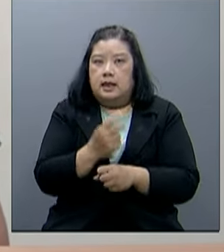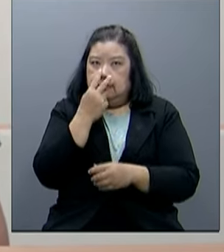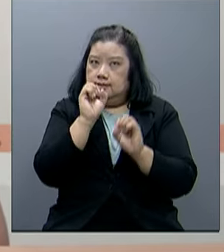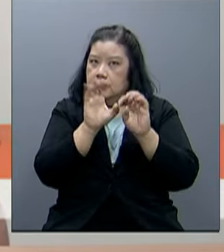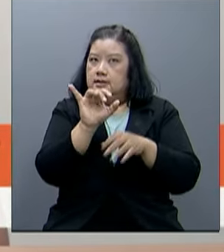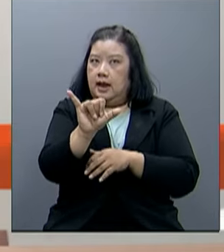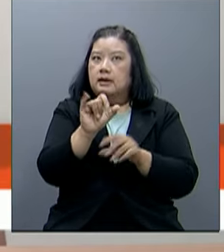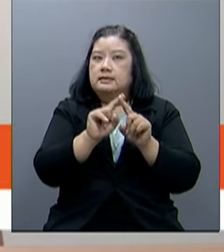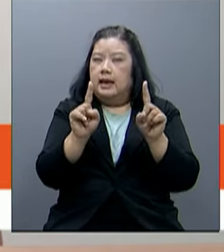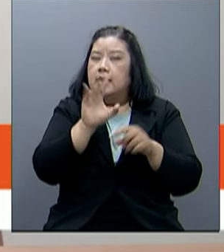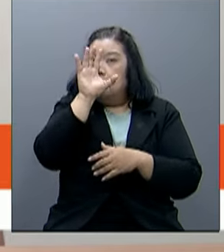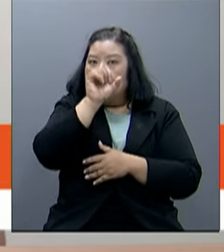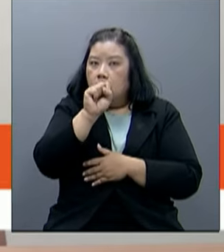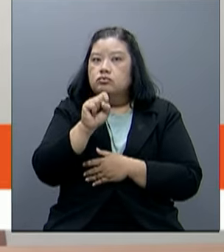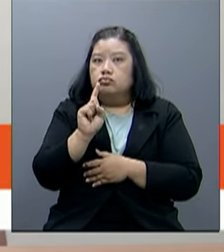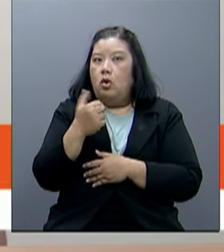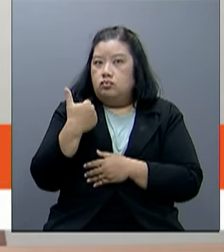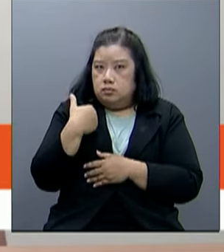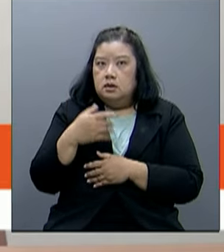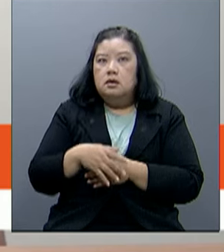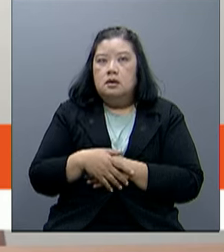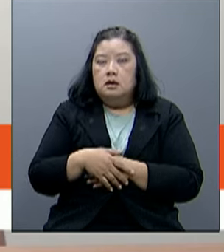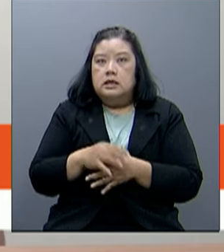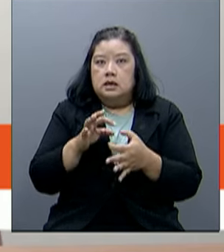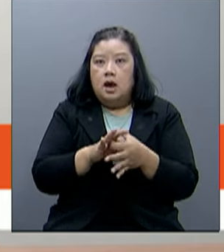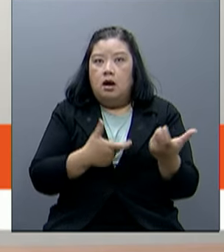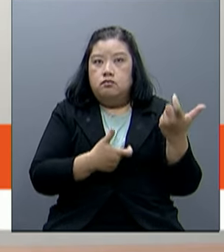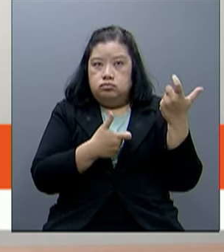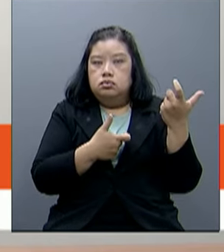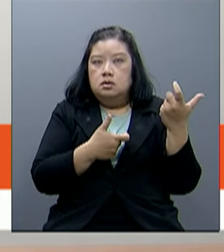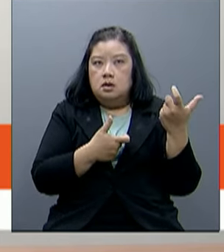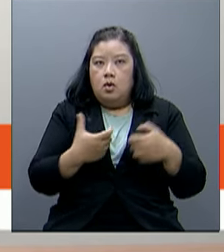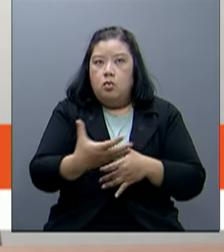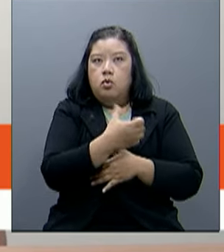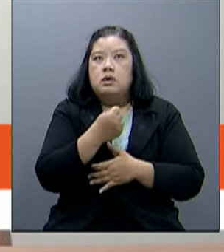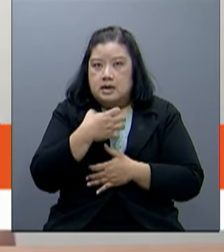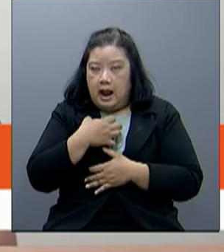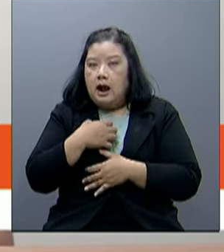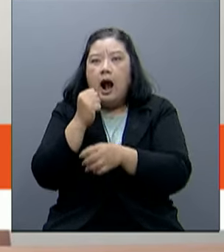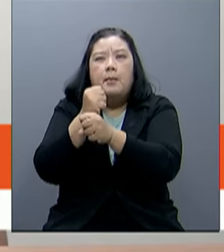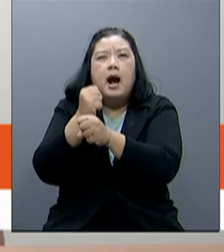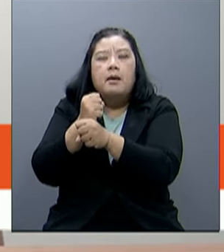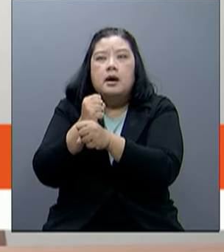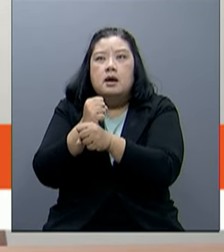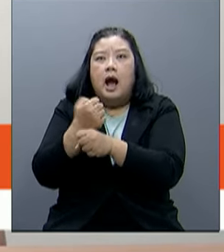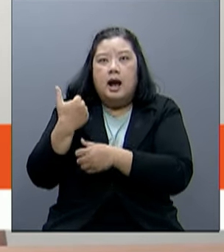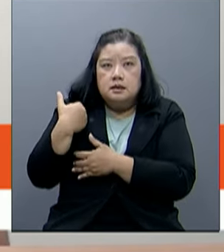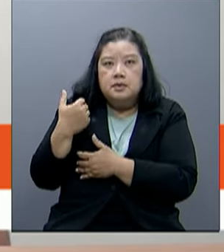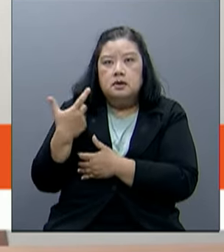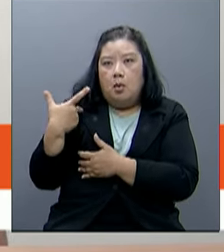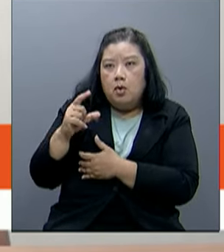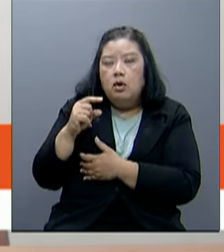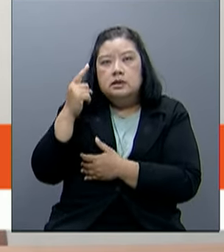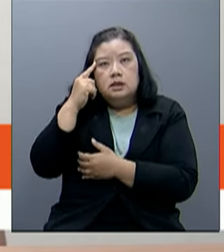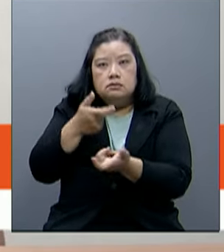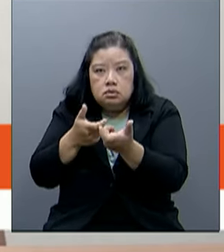ป็นเรื่องของการก่อเหตุรุนแรงในการปล้นปืนนะครับอาจจะไปใช้ประโยชน์หรือว่าแสวงประโยชน์ร่วมกันใน